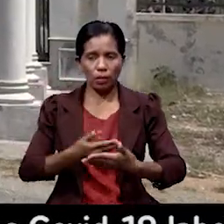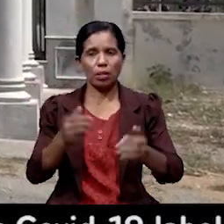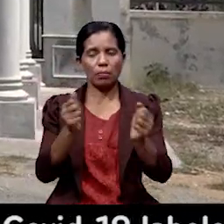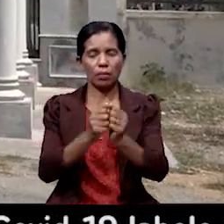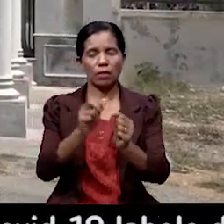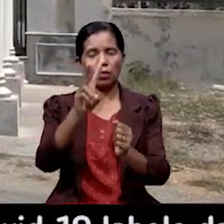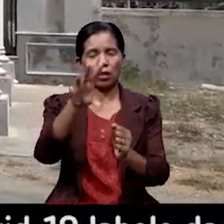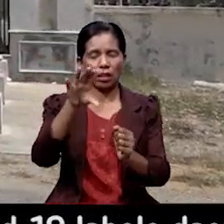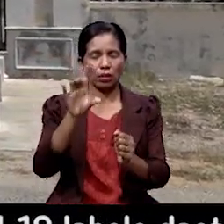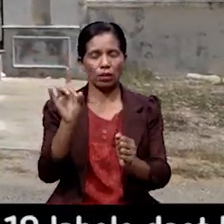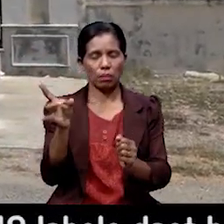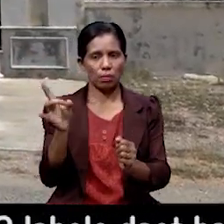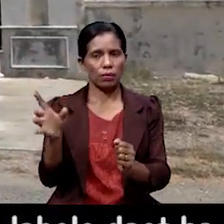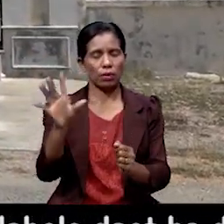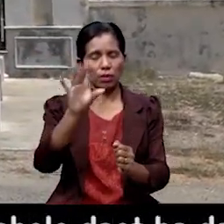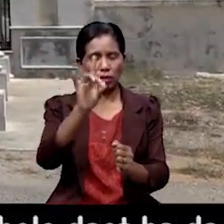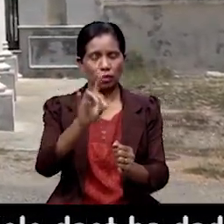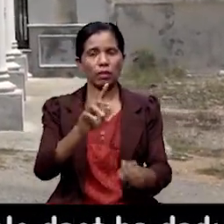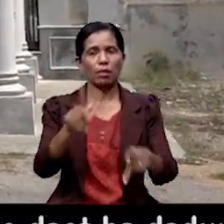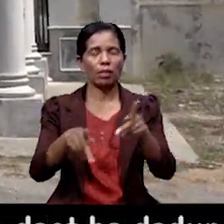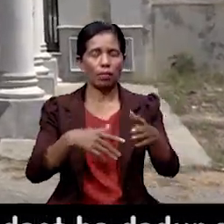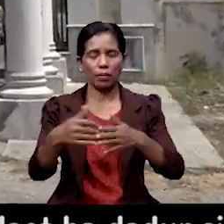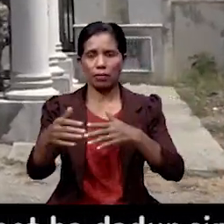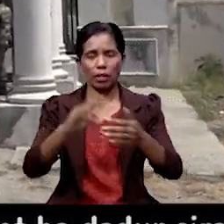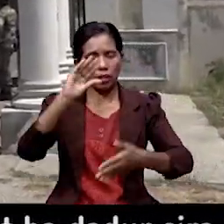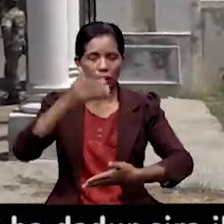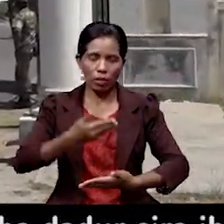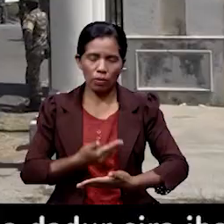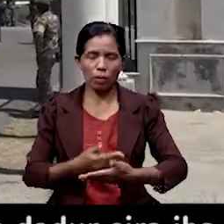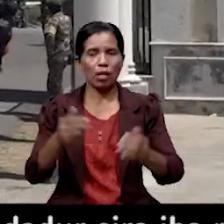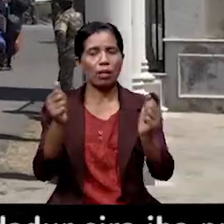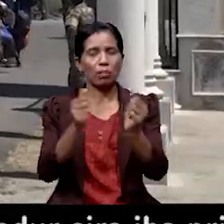Walanura Sintolu no regime geral ba cidadão baibang ni Oansira